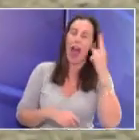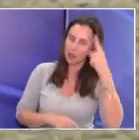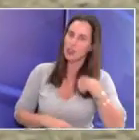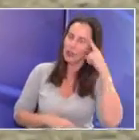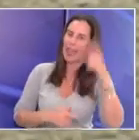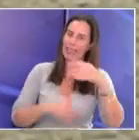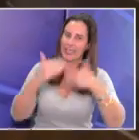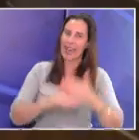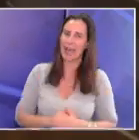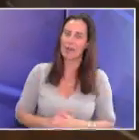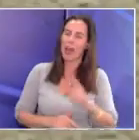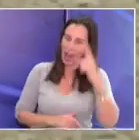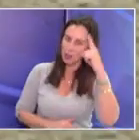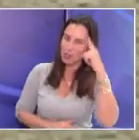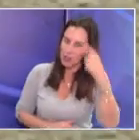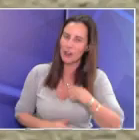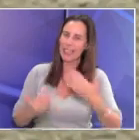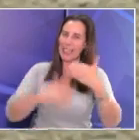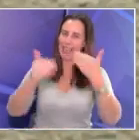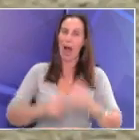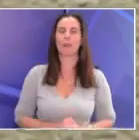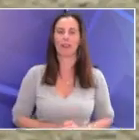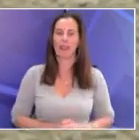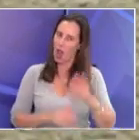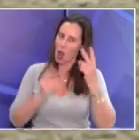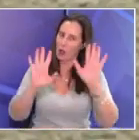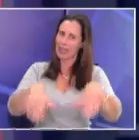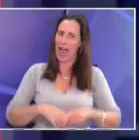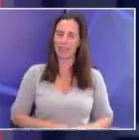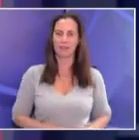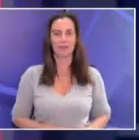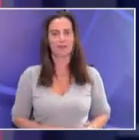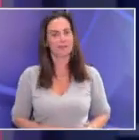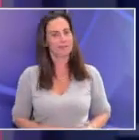יודע איך התקדם. את יודעת שאני יודע איך התקדם. לא כדאי.